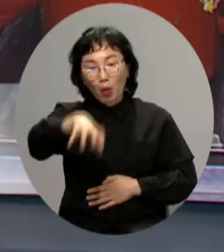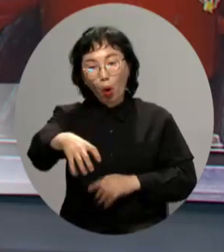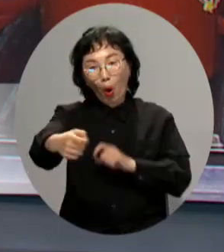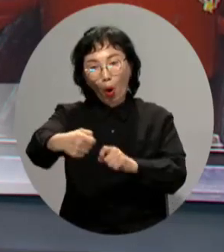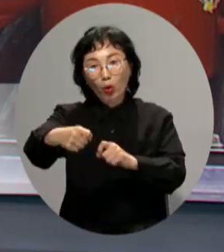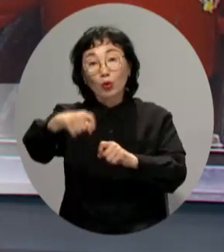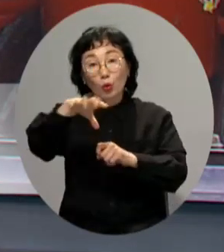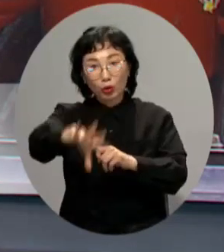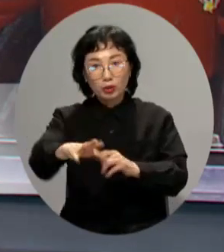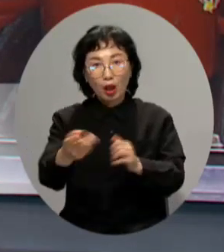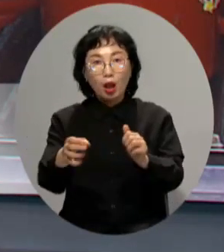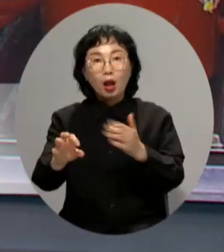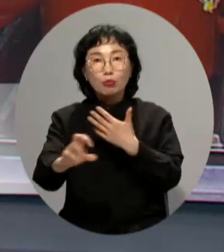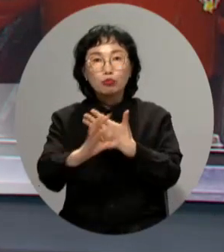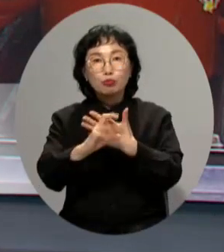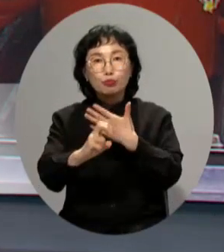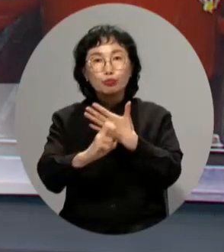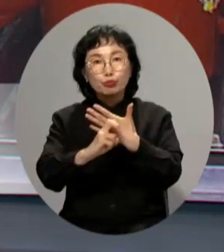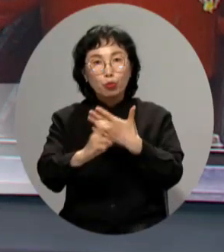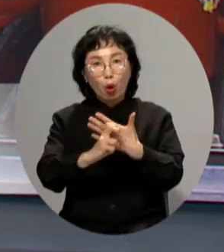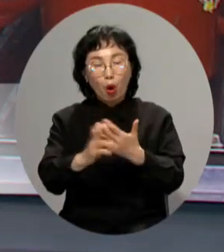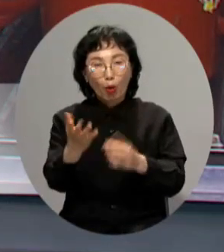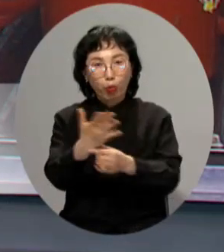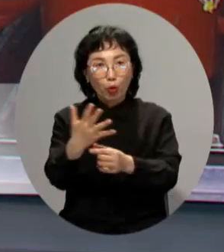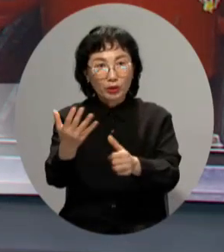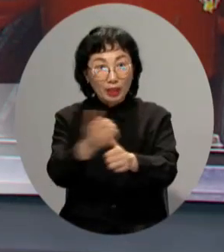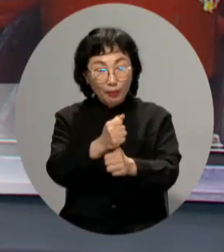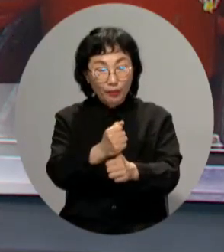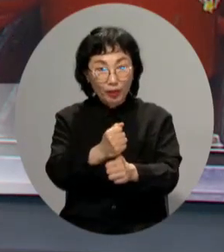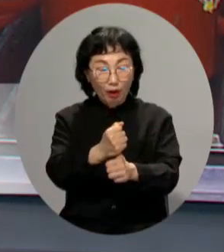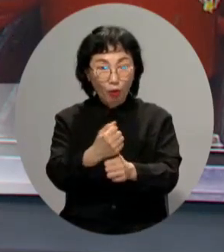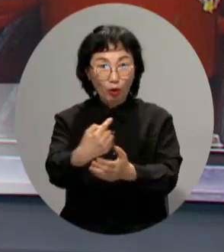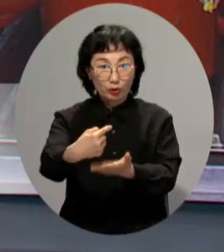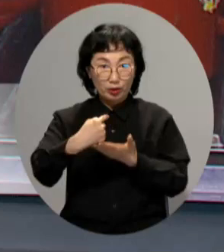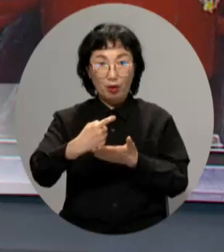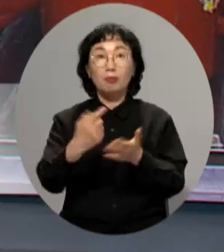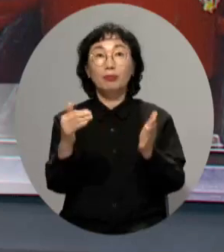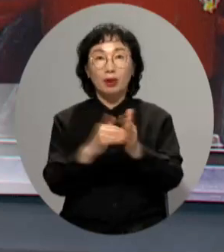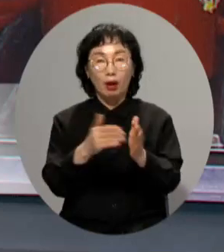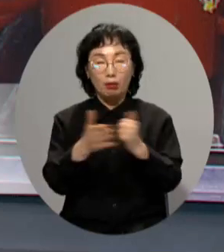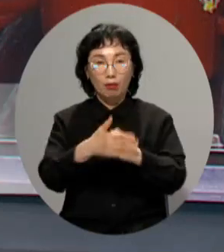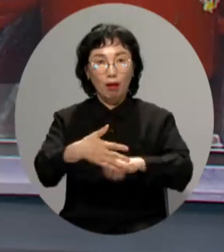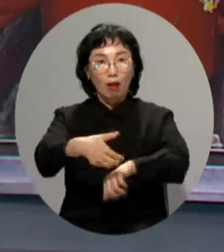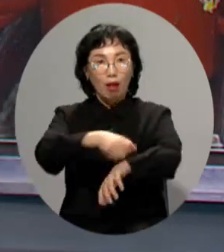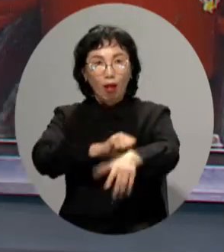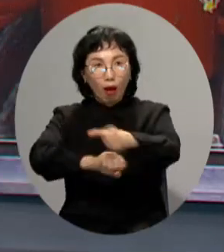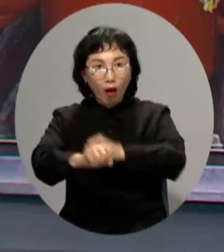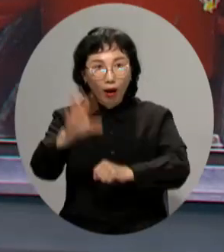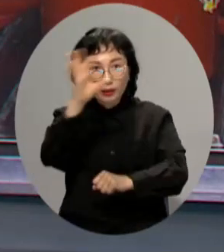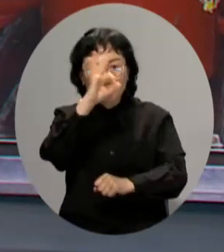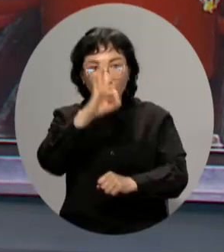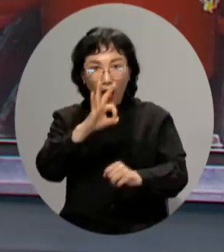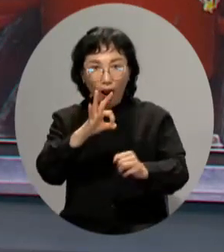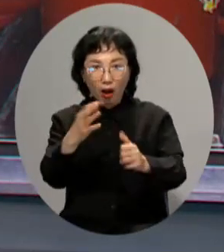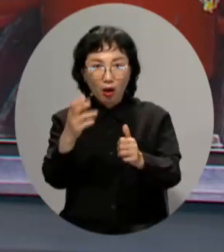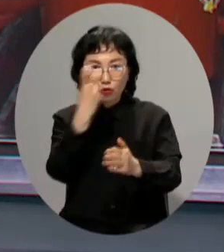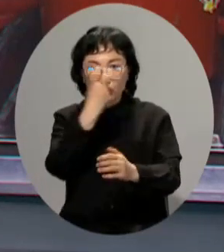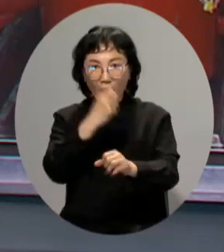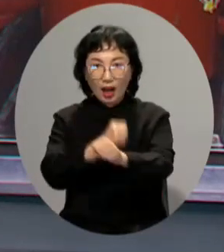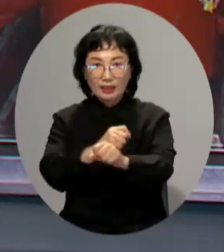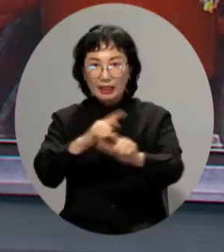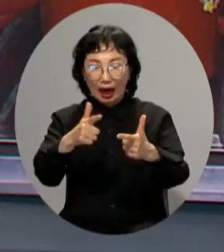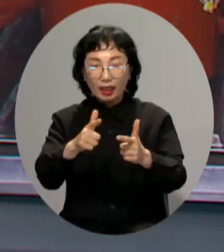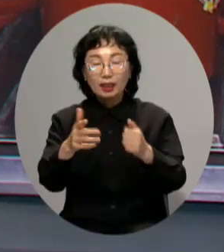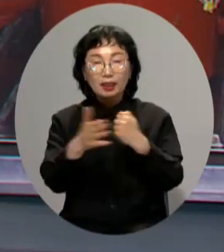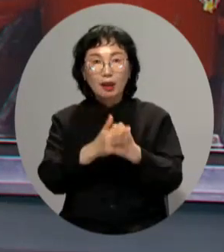앞에서 불법 조업을 한다는 의심신고까지 접수한 해경이 본격적인 수사에 나서지 않으면서 어민들의 속만 더 태우고